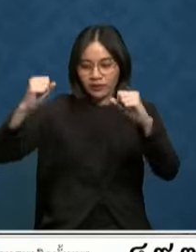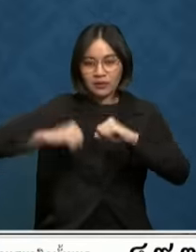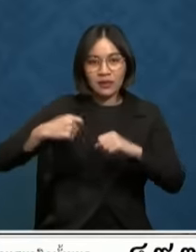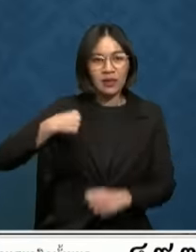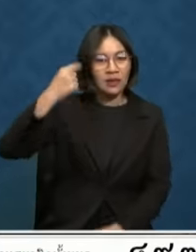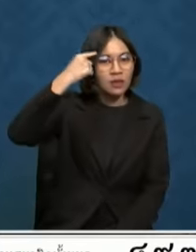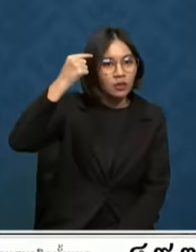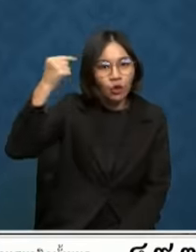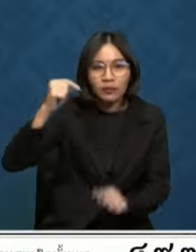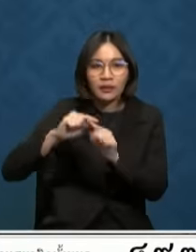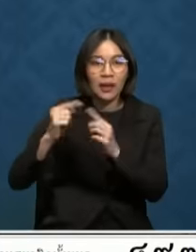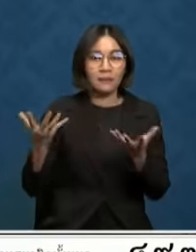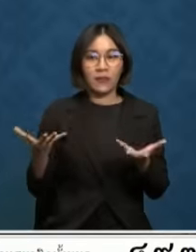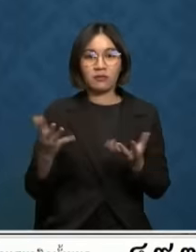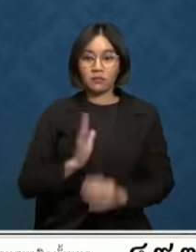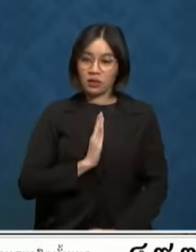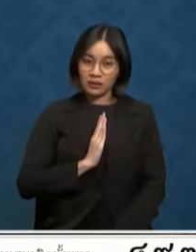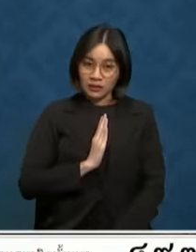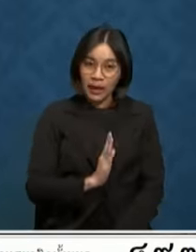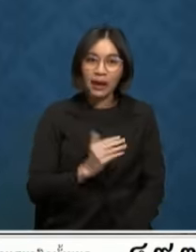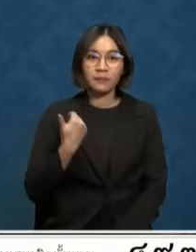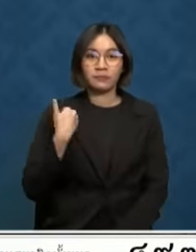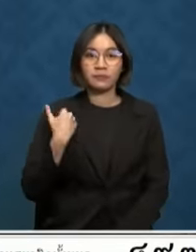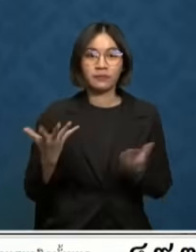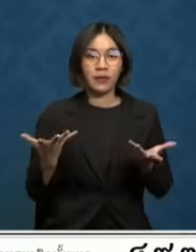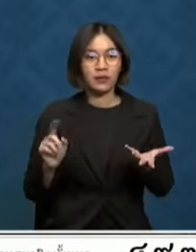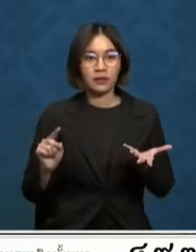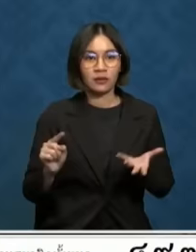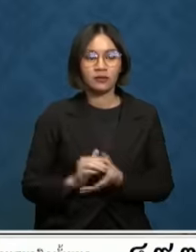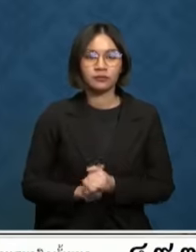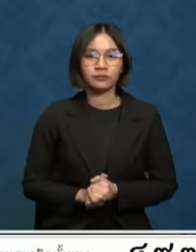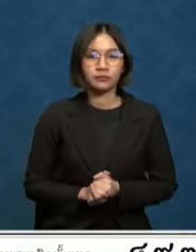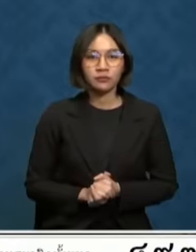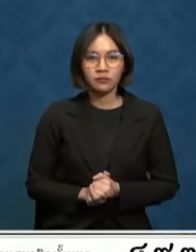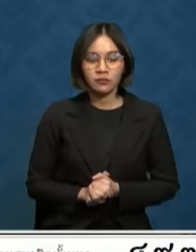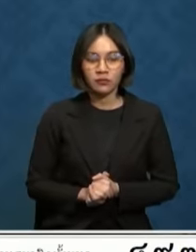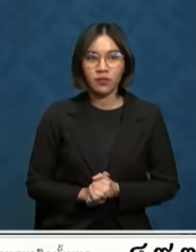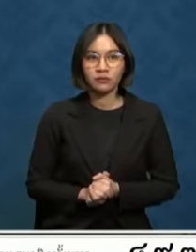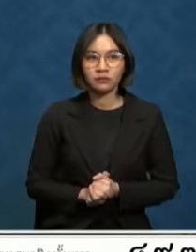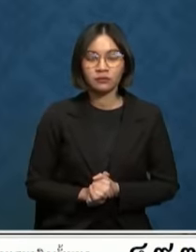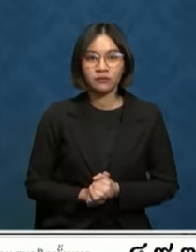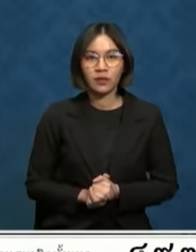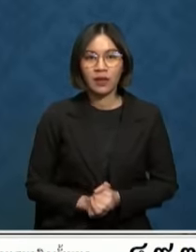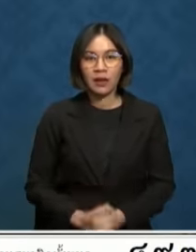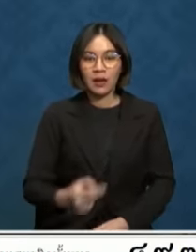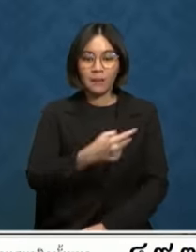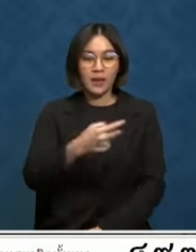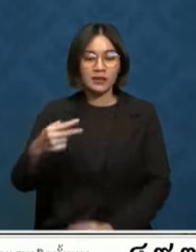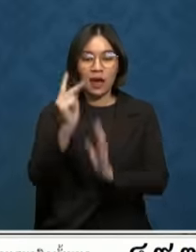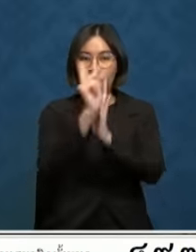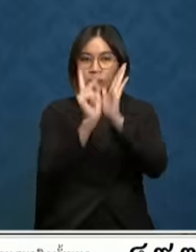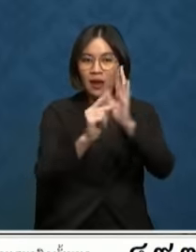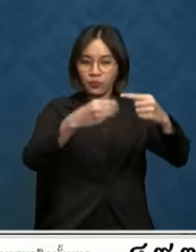อคติมยท่านเป็นกลางหรือเปล่าภาษิตกฎหมายมีหลาย